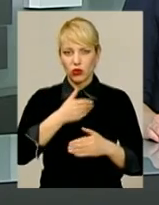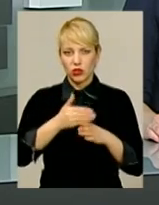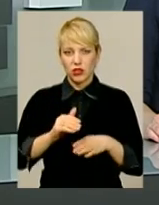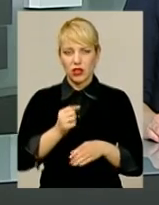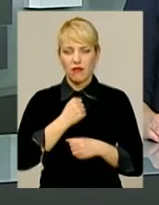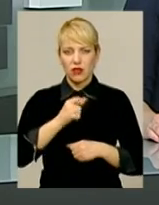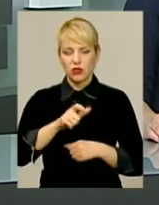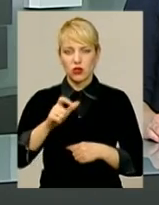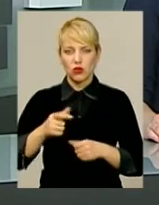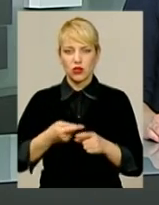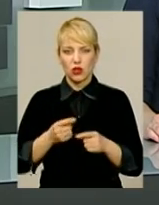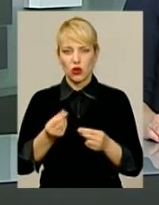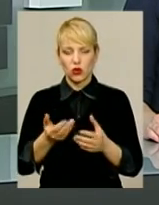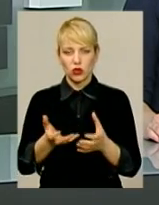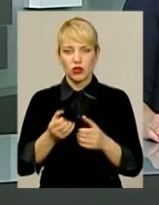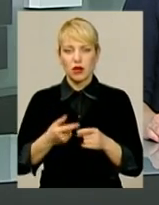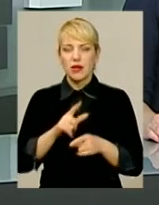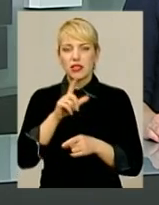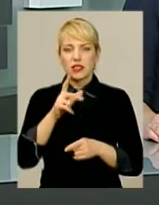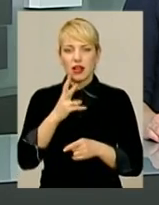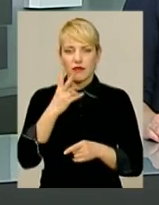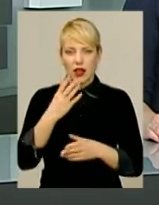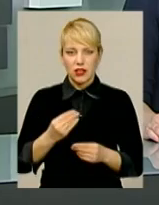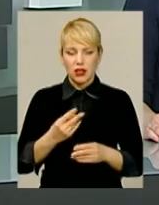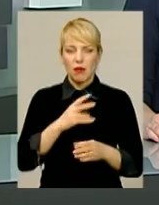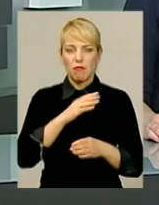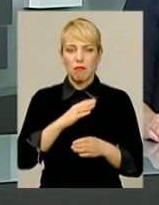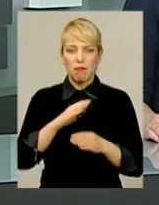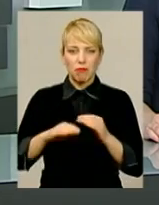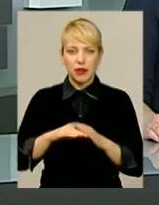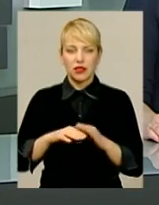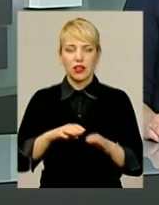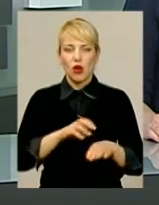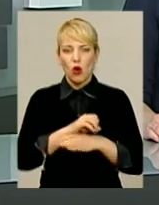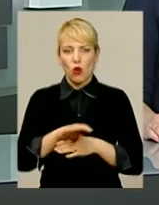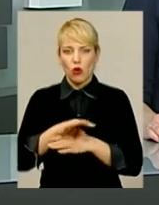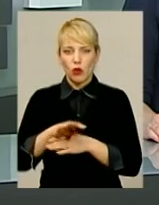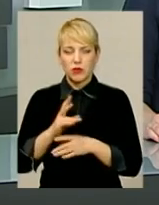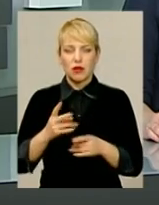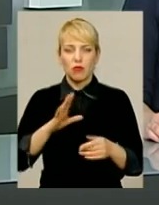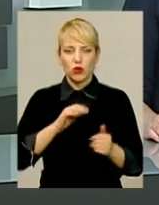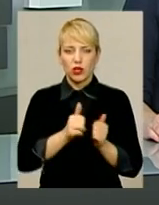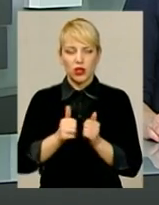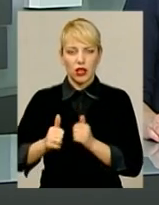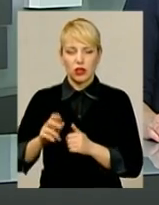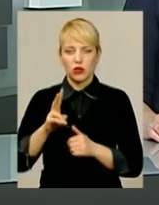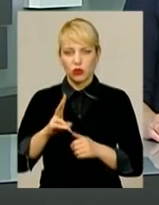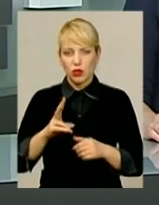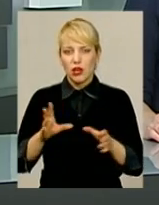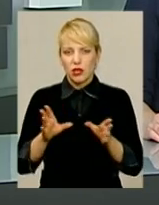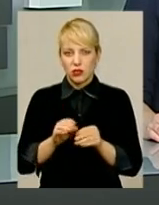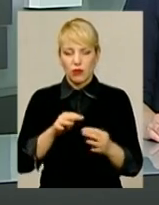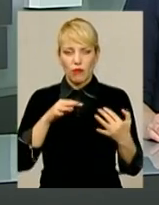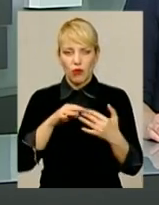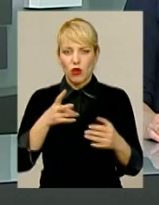гроші отримала. Дехто і за 2 дні, проведених під обстрілами. Але є й такі, котрі воювали з ними пліч-опліч. Але залишилися ні з